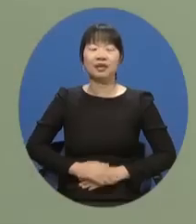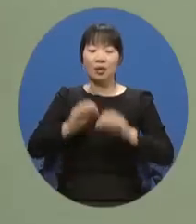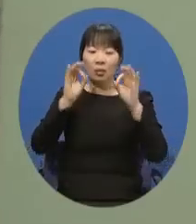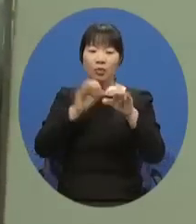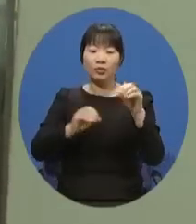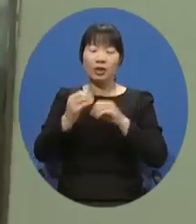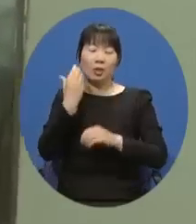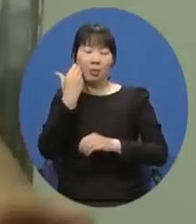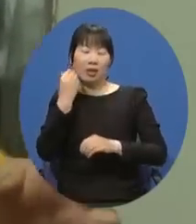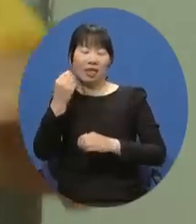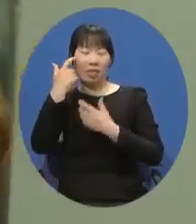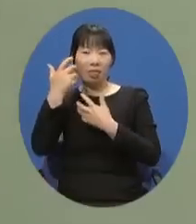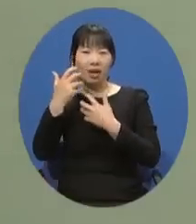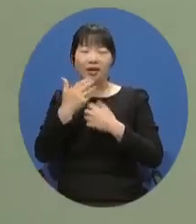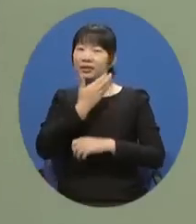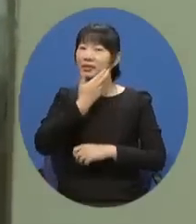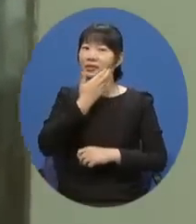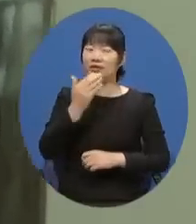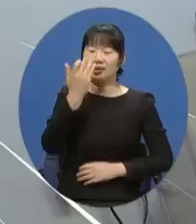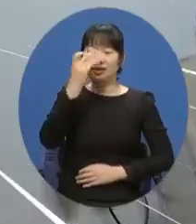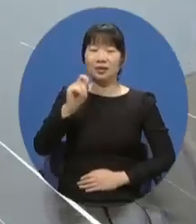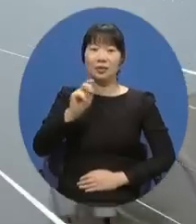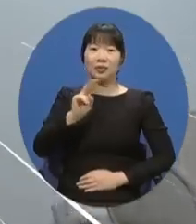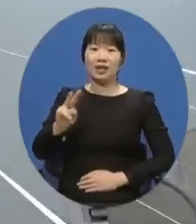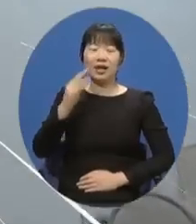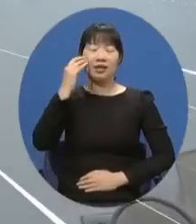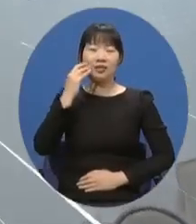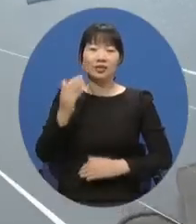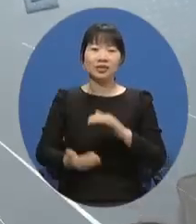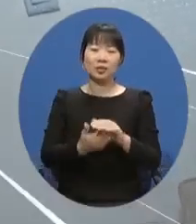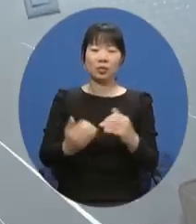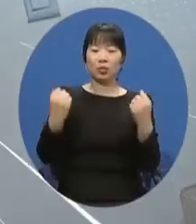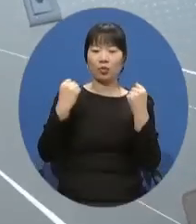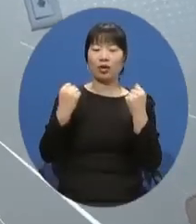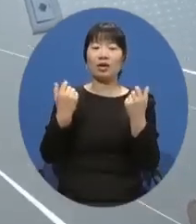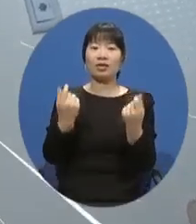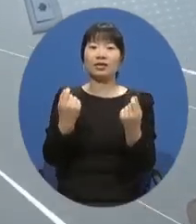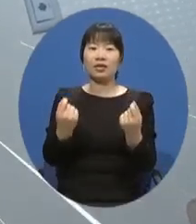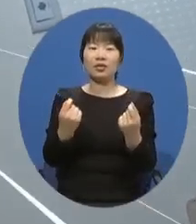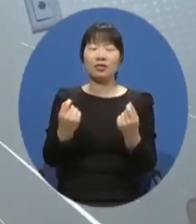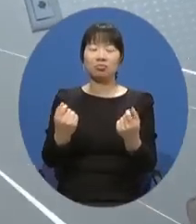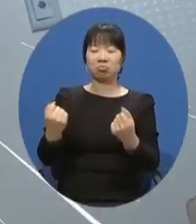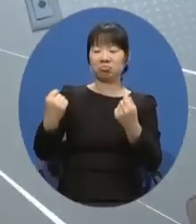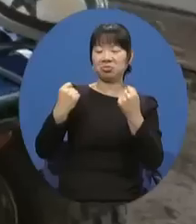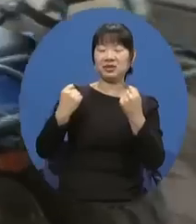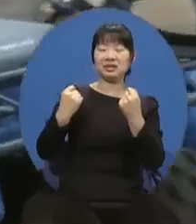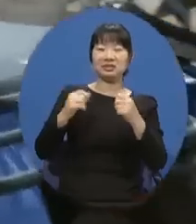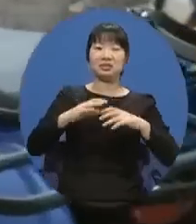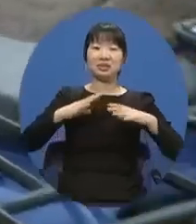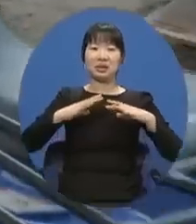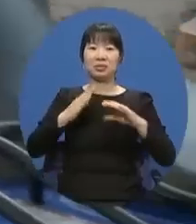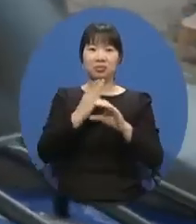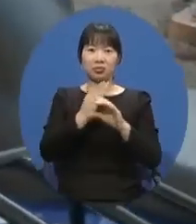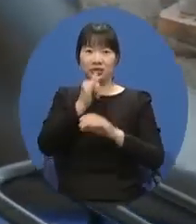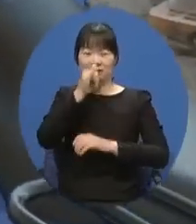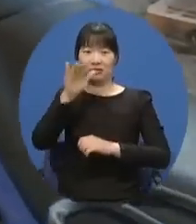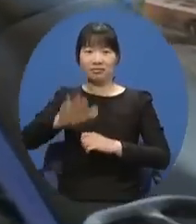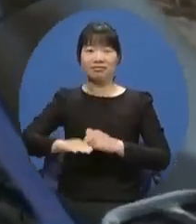볼수록 매력 덩어리 귀염둥이 최고야. 대한민국 최고의 슈퍼베이비답게 넘치는 힘을 자랑하지만,